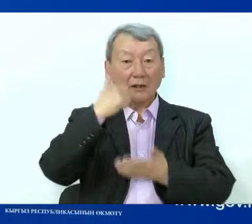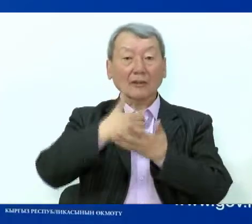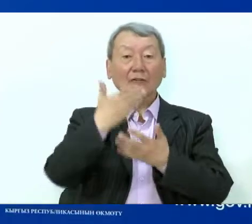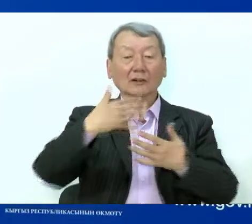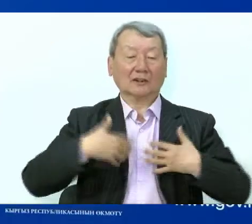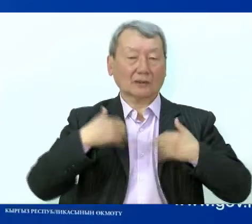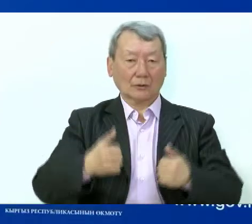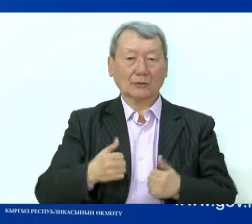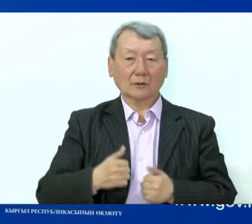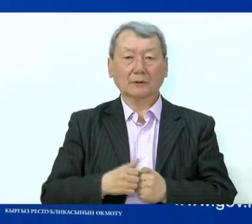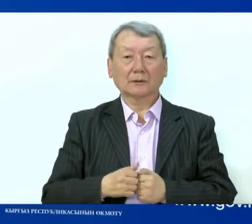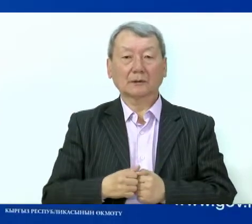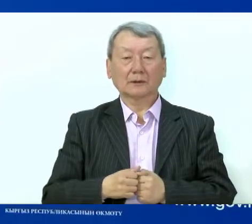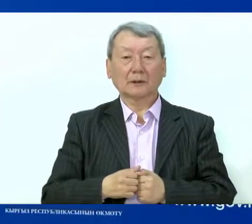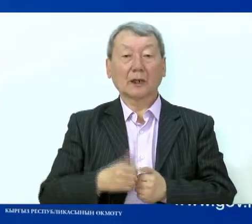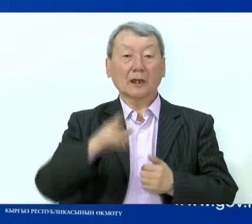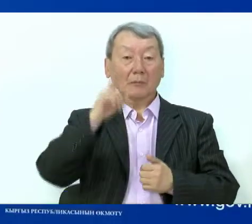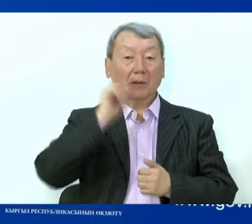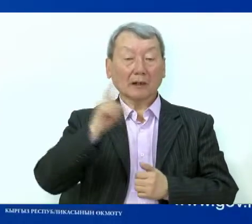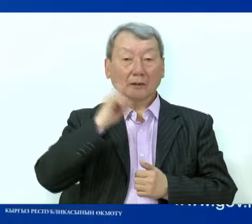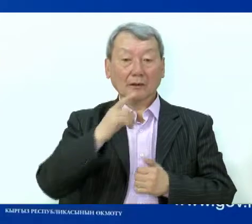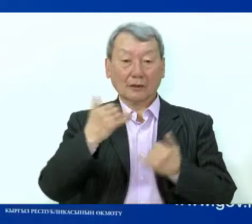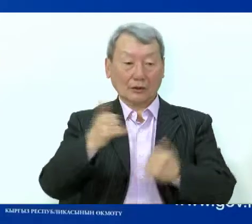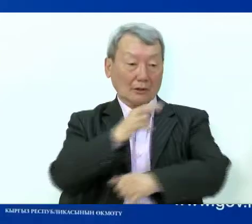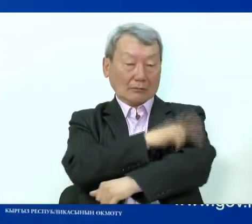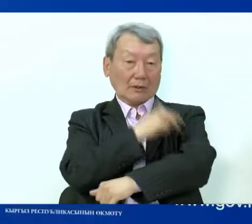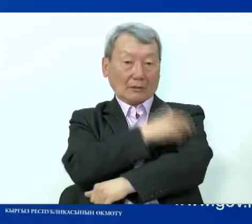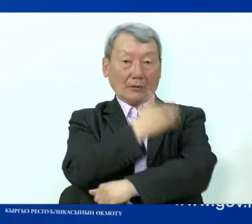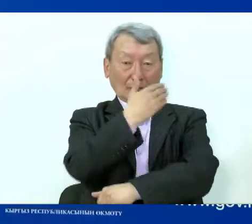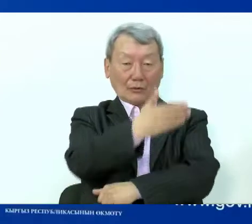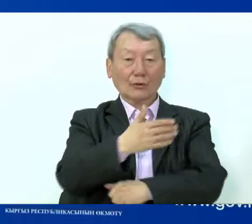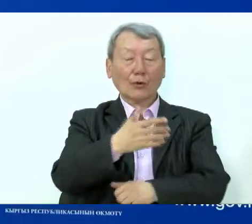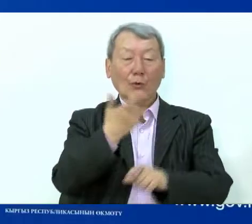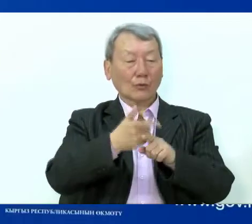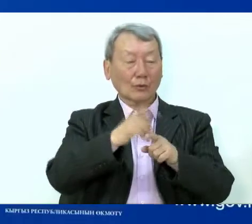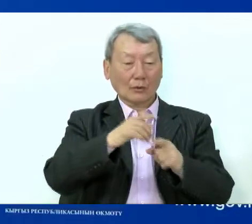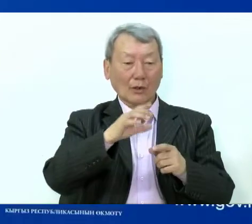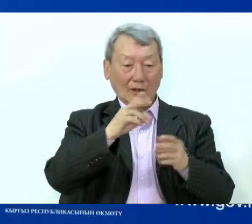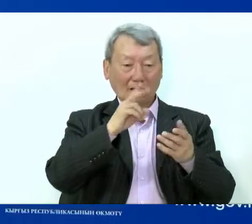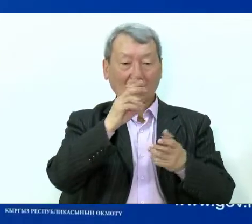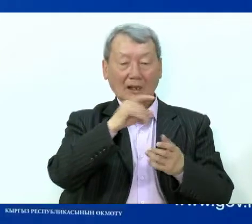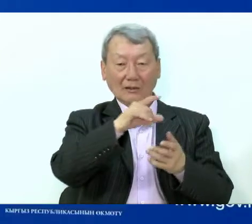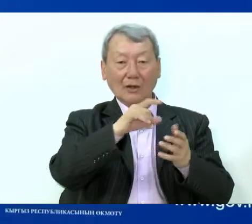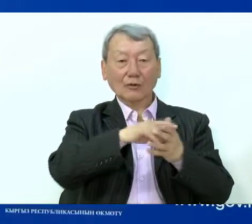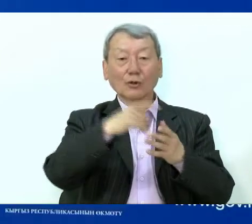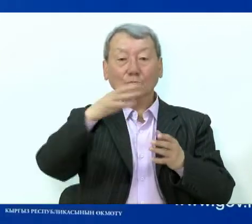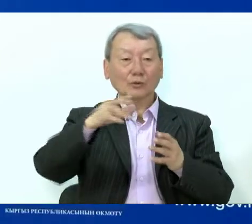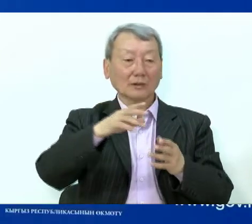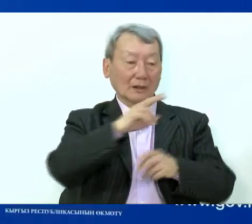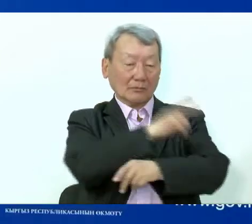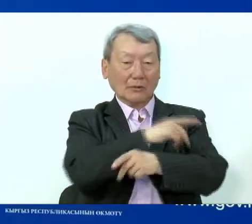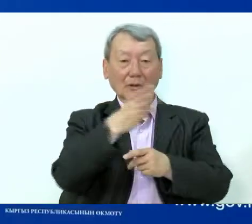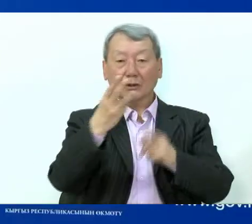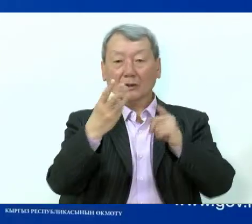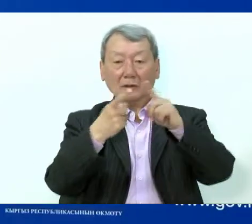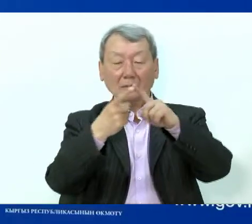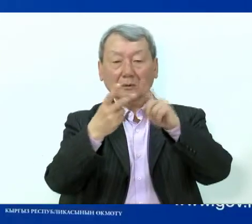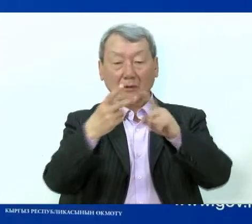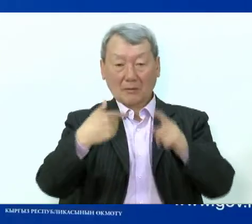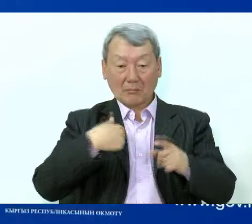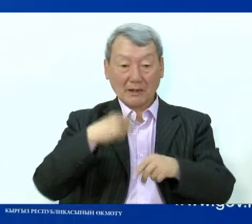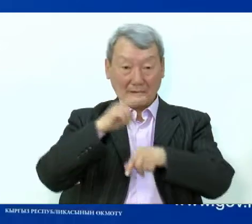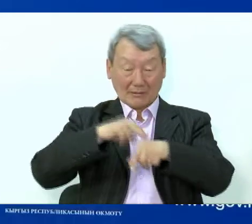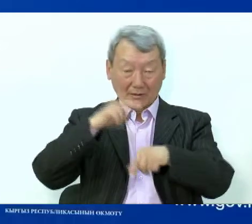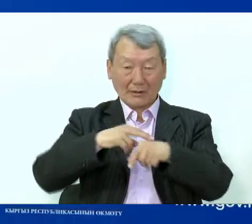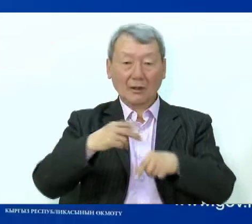ваше здоровье. Пока одна часть наших медицинских работников работает в обсервациях, другие на выездах, третьи на постах, мы